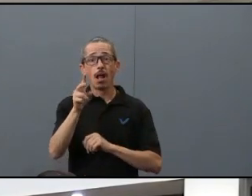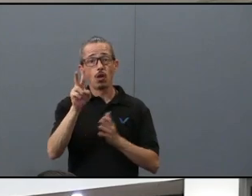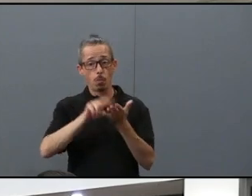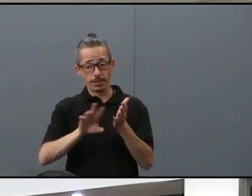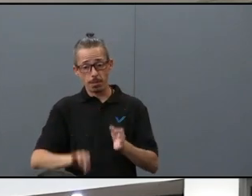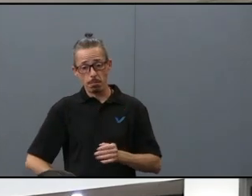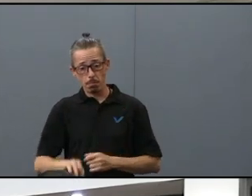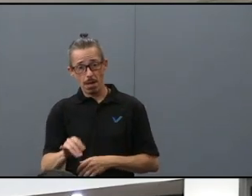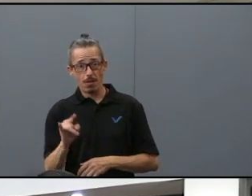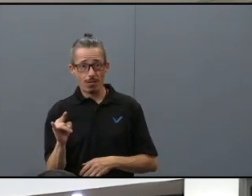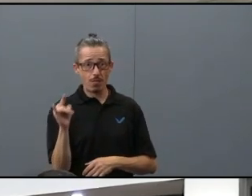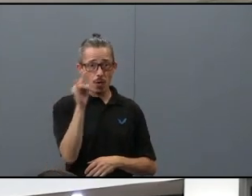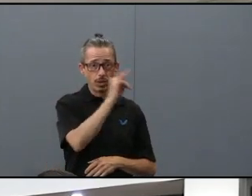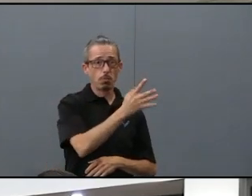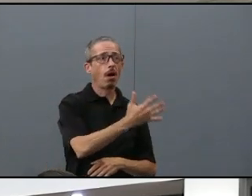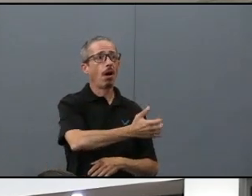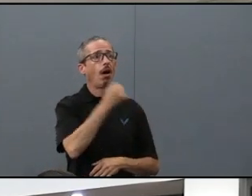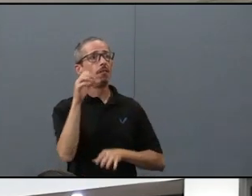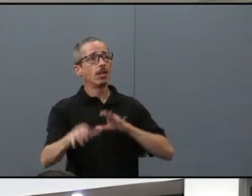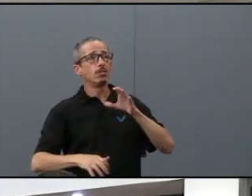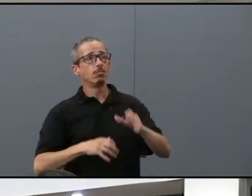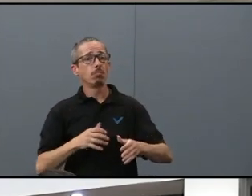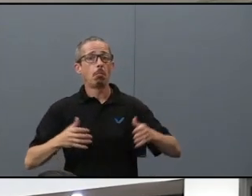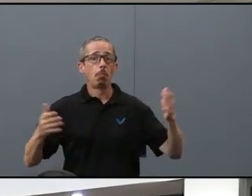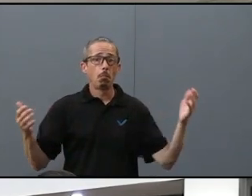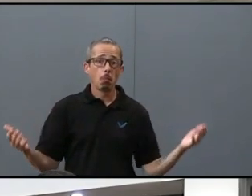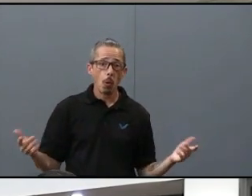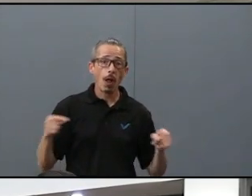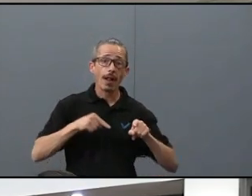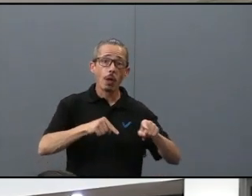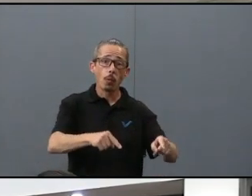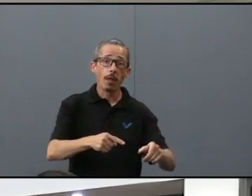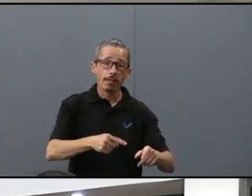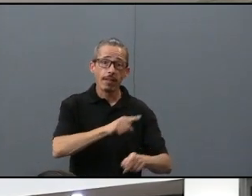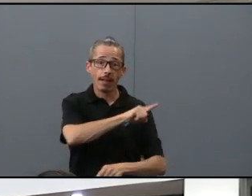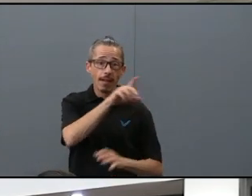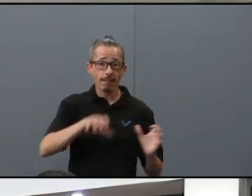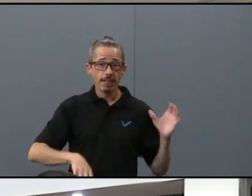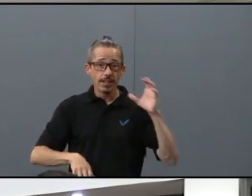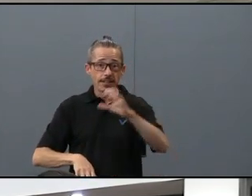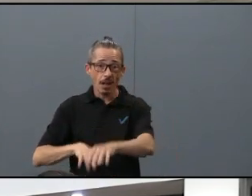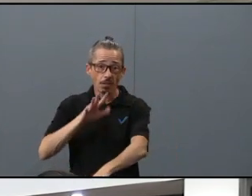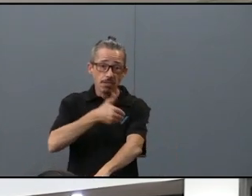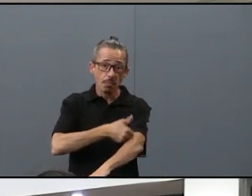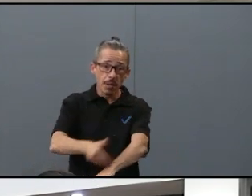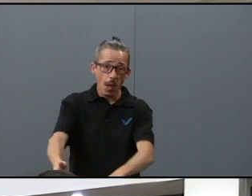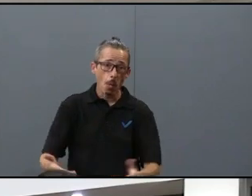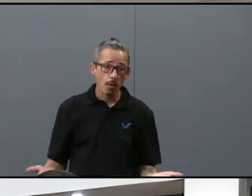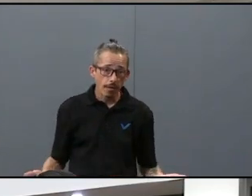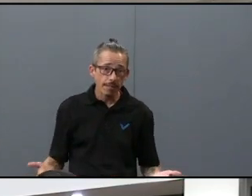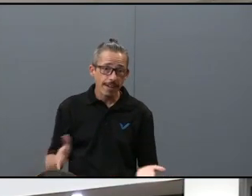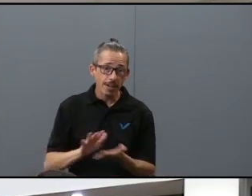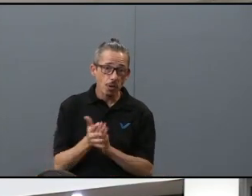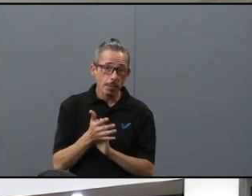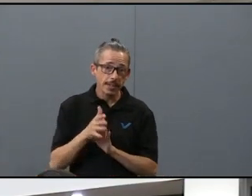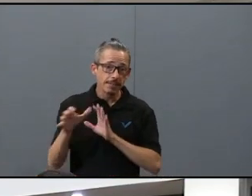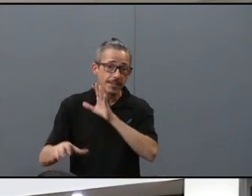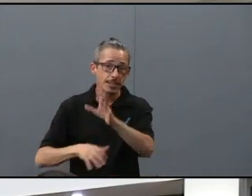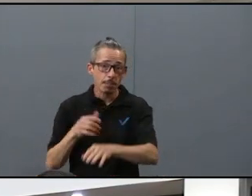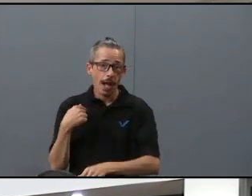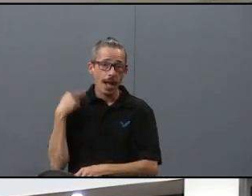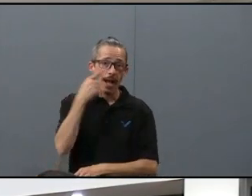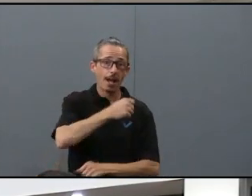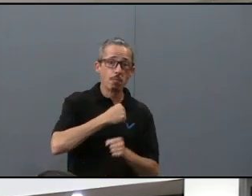ville d'investissement mais ça rapporte en partant agriculture x sen vient investir pas loins de 5 millions tout à fait d'accord avec ça donc